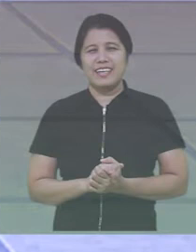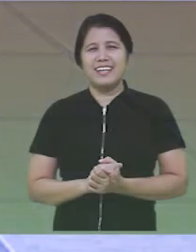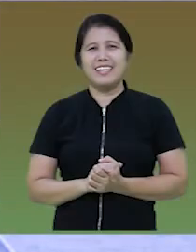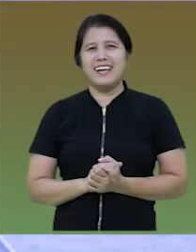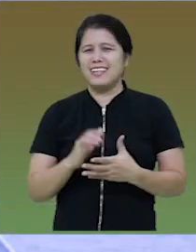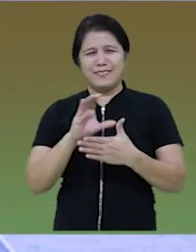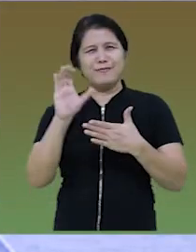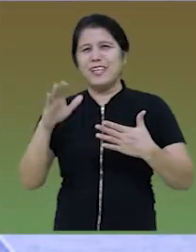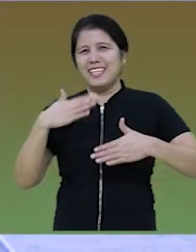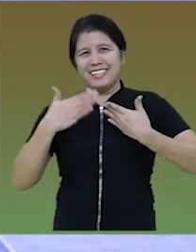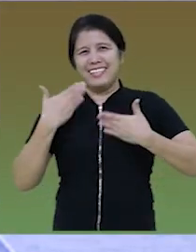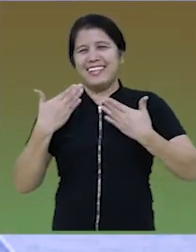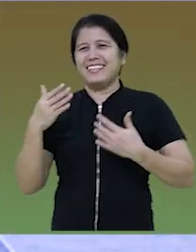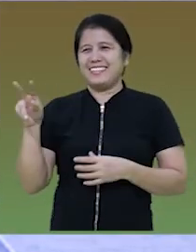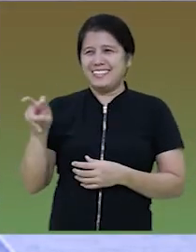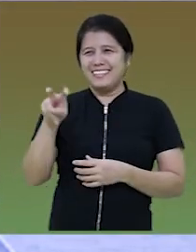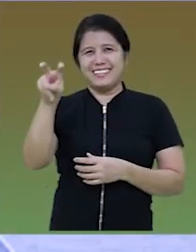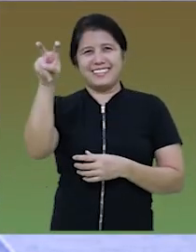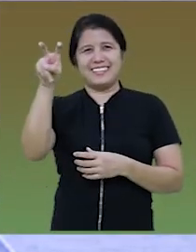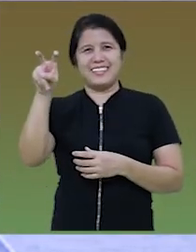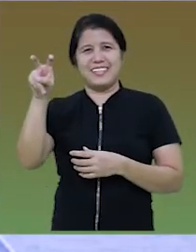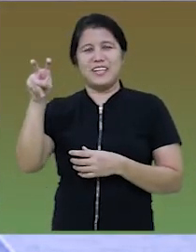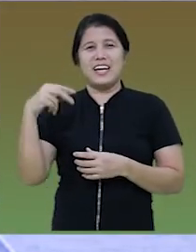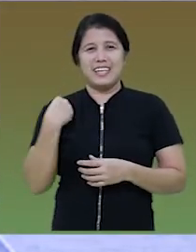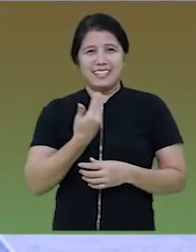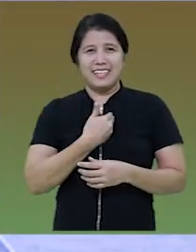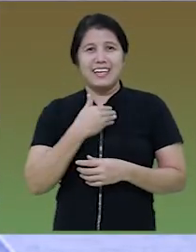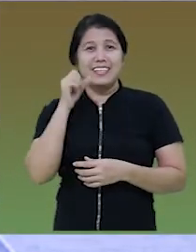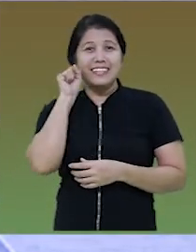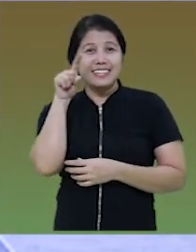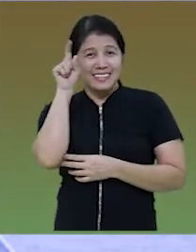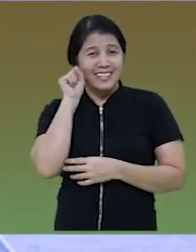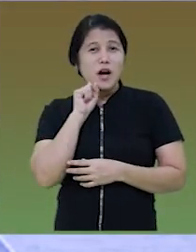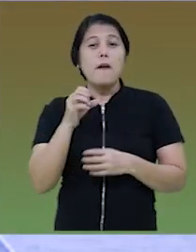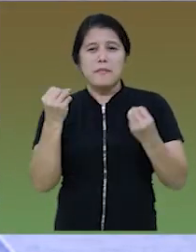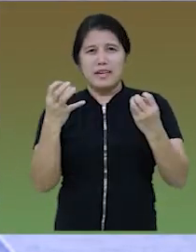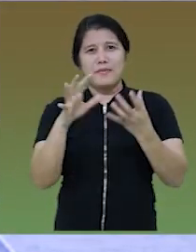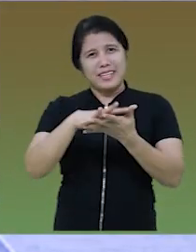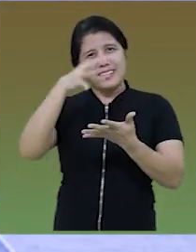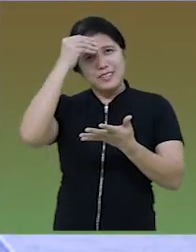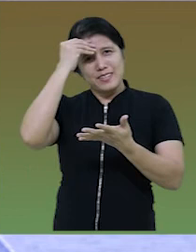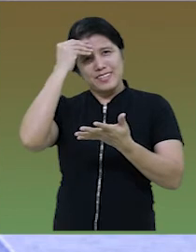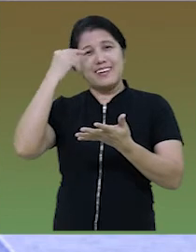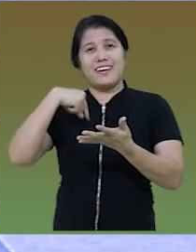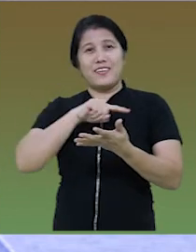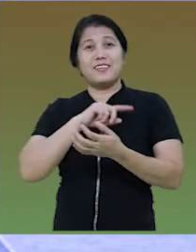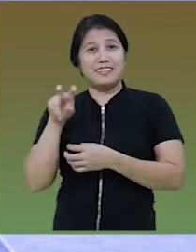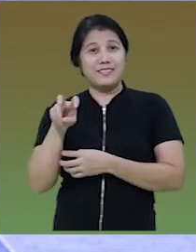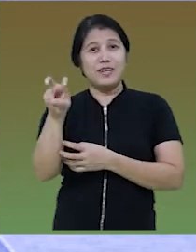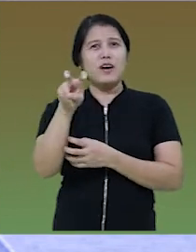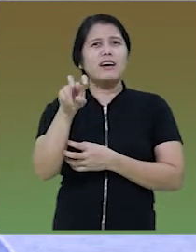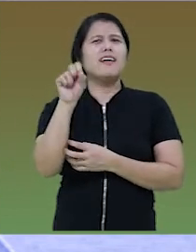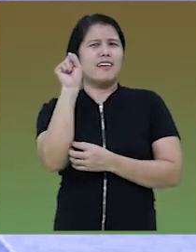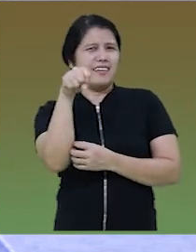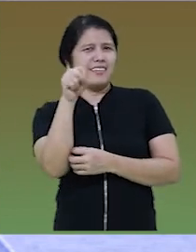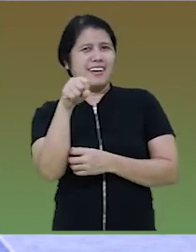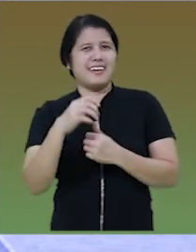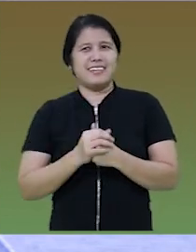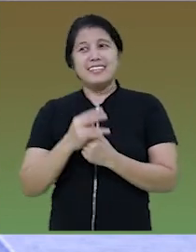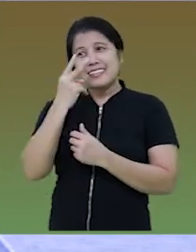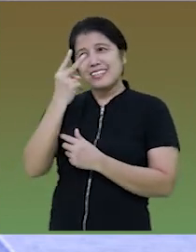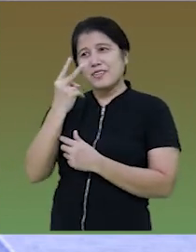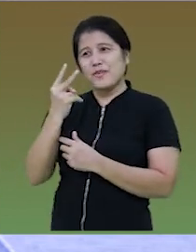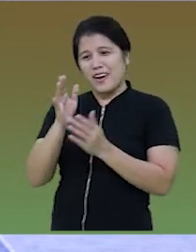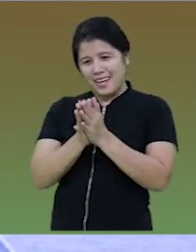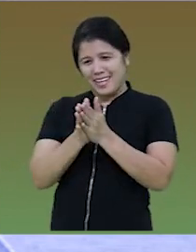Lubos akong sumaya sa adventure natin, Ate Shen. Marami na naman tayong natutunan sa paglalakbay natin. Oo nga.